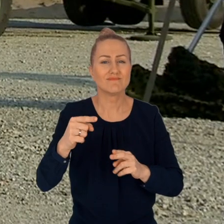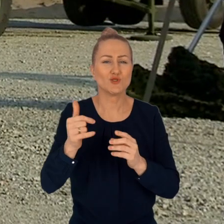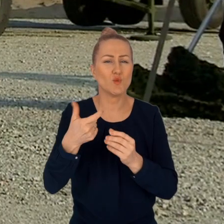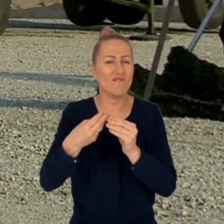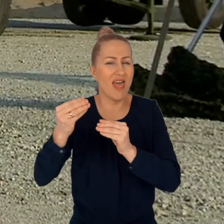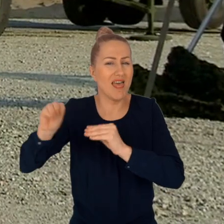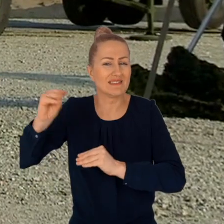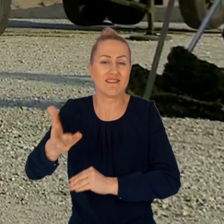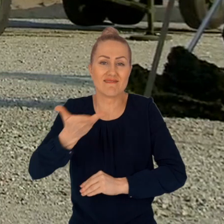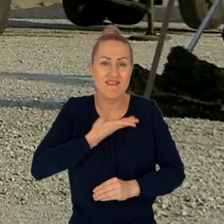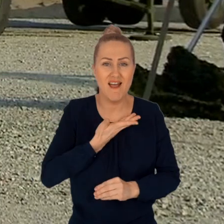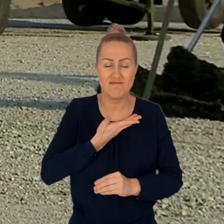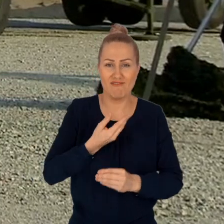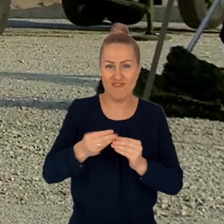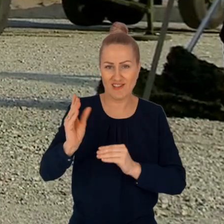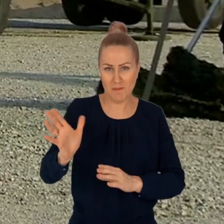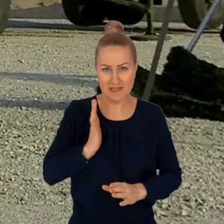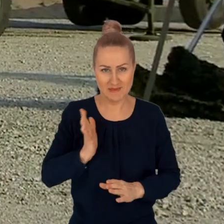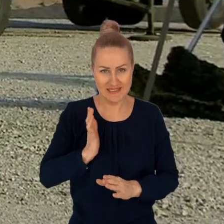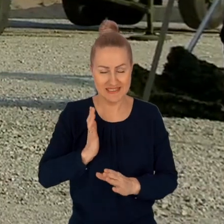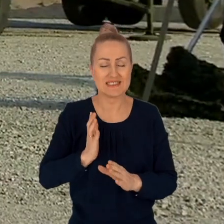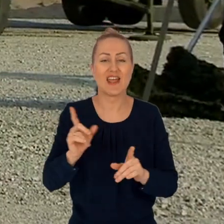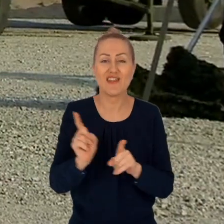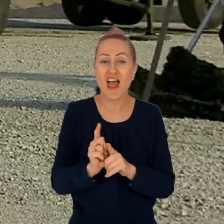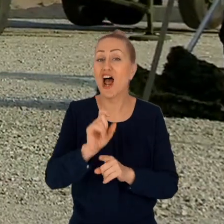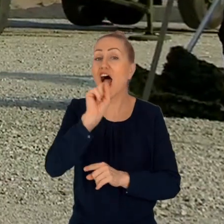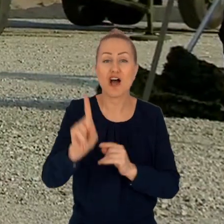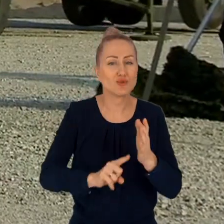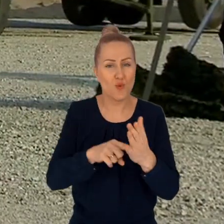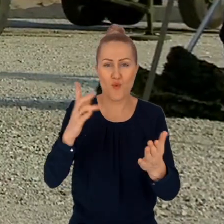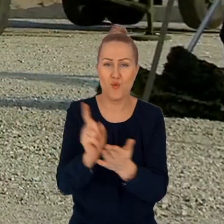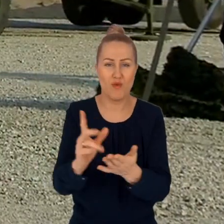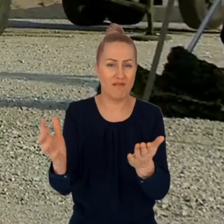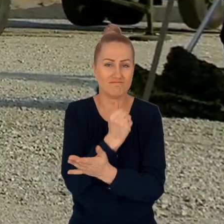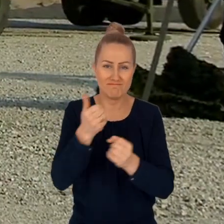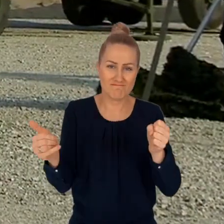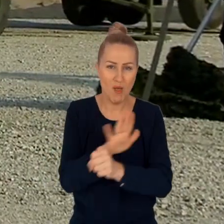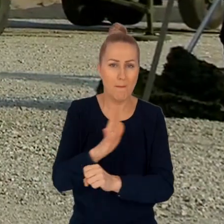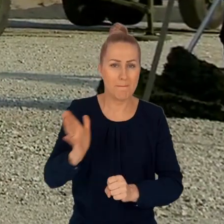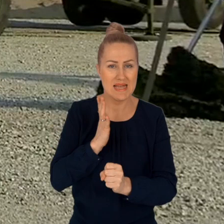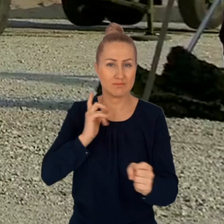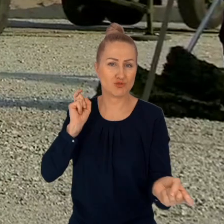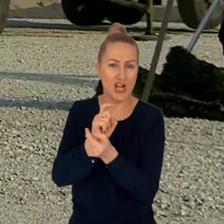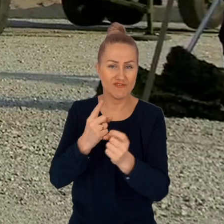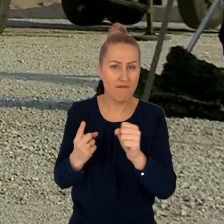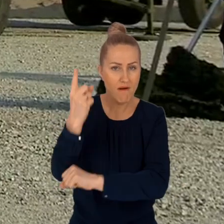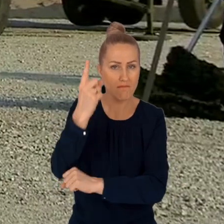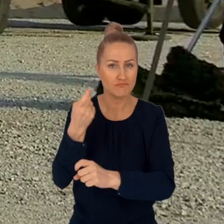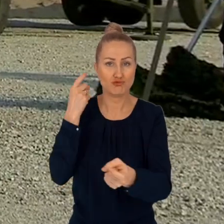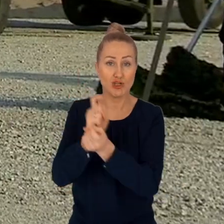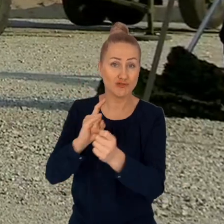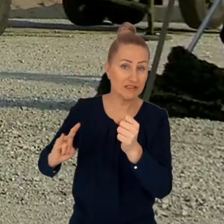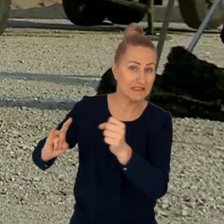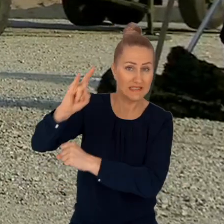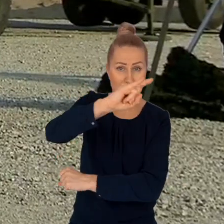będzie budowało bezpieczeństwo polskie, a zdowierzę w to głęboko absolutnie pełnego bezpieczeństwa antyrakietowego i